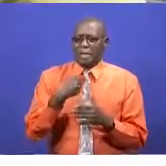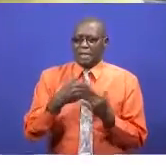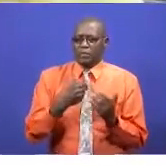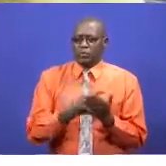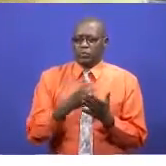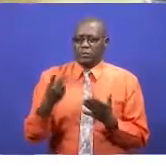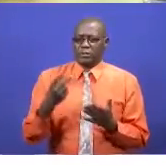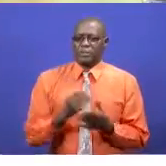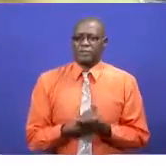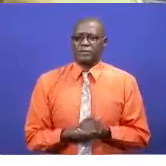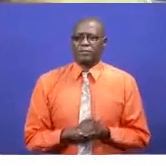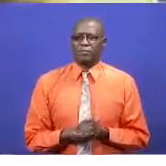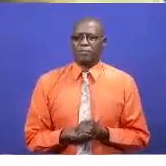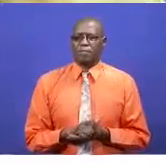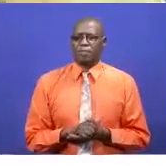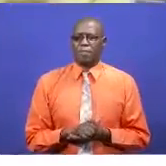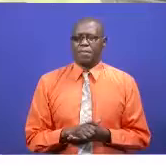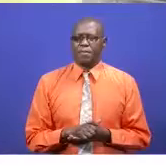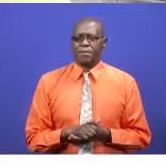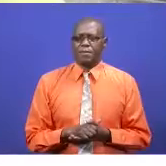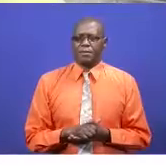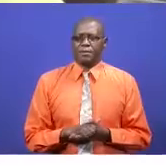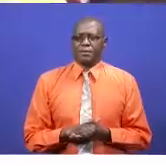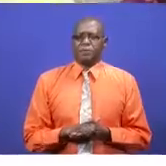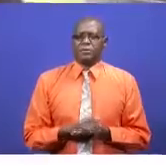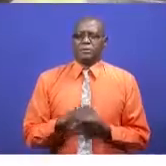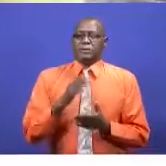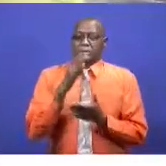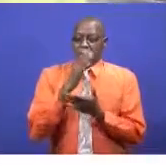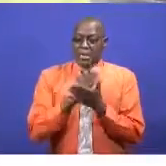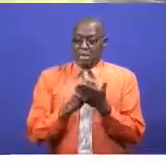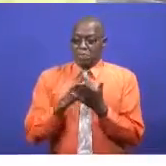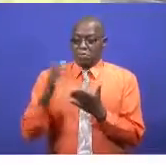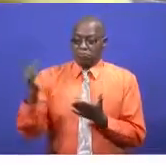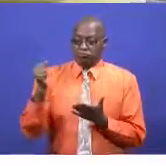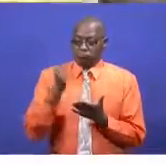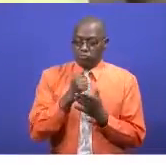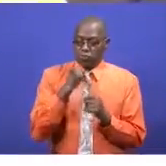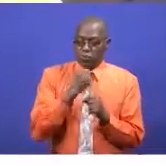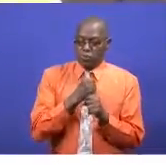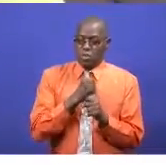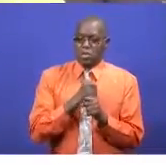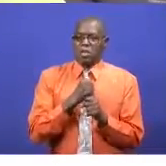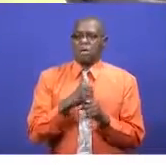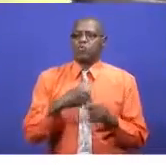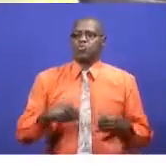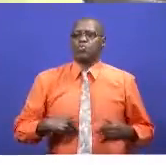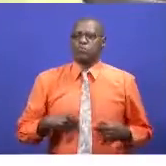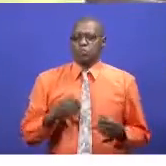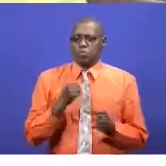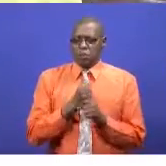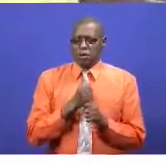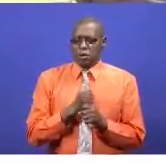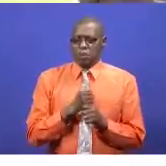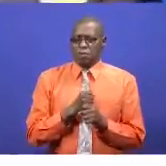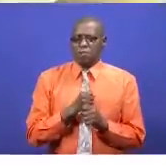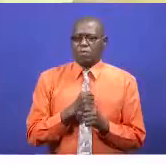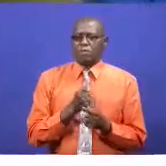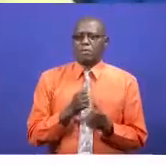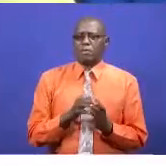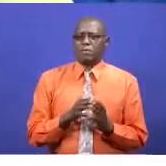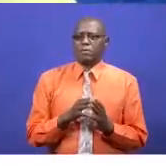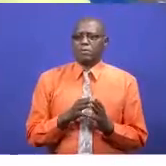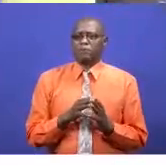Wakati walikuja kuandikwa hii nini kazi kwa vijana, walifanya siku moja, siku hiyo nyingine ikafuata, wakasemekana hawajawekwa